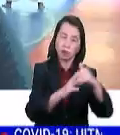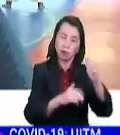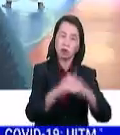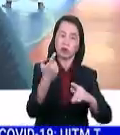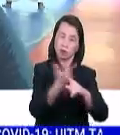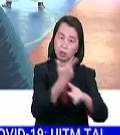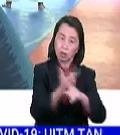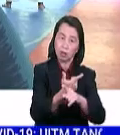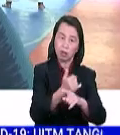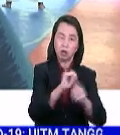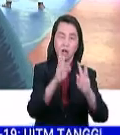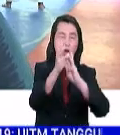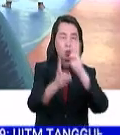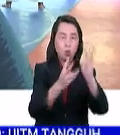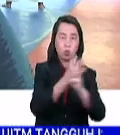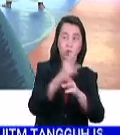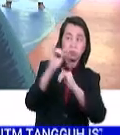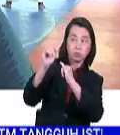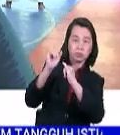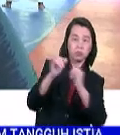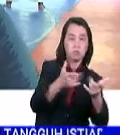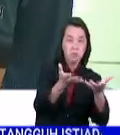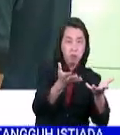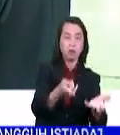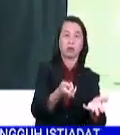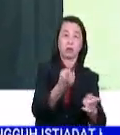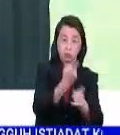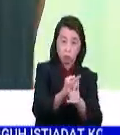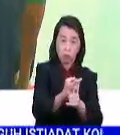tempat latihan world class fasiliti.